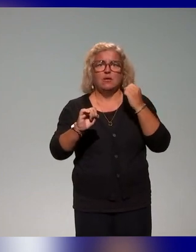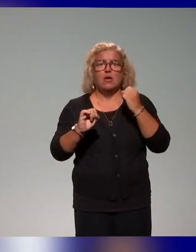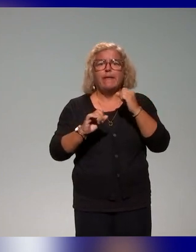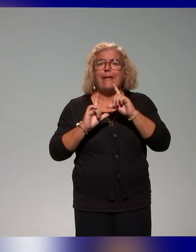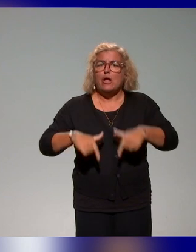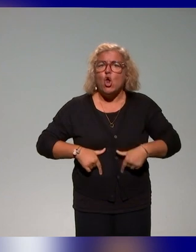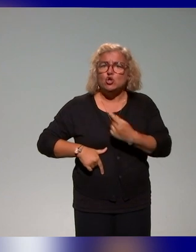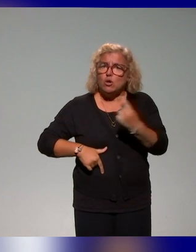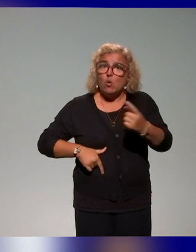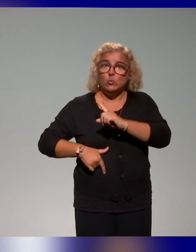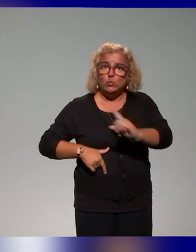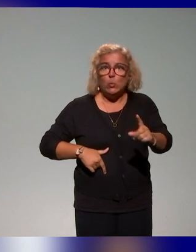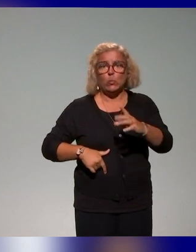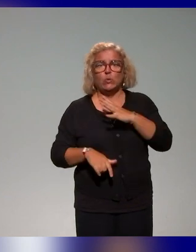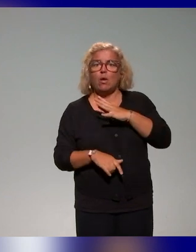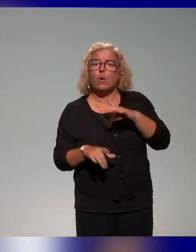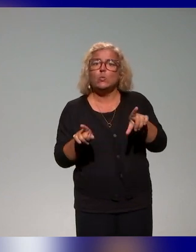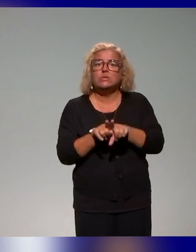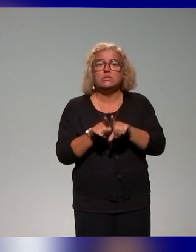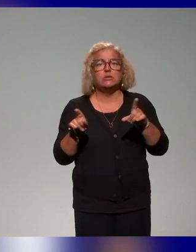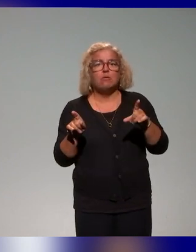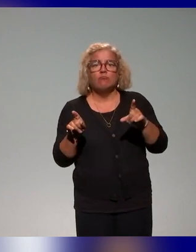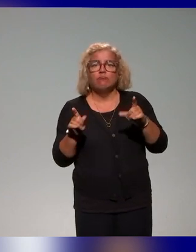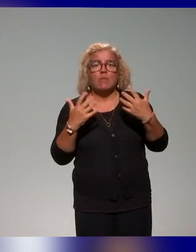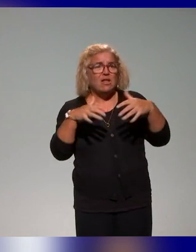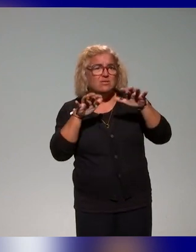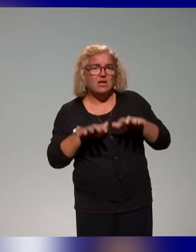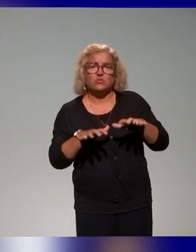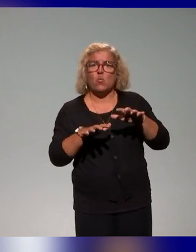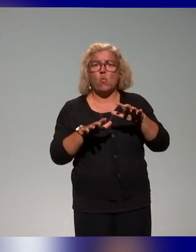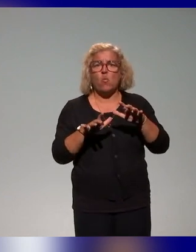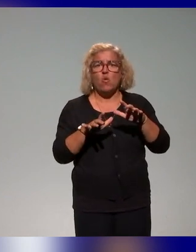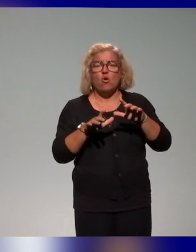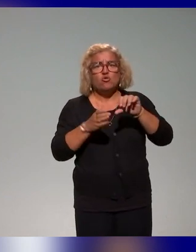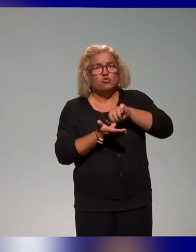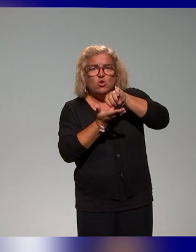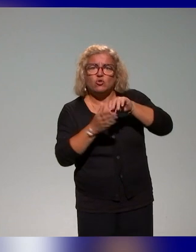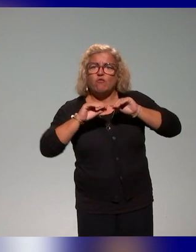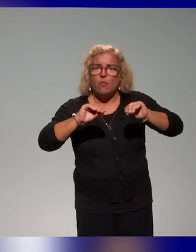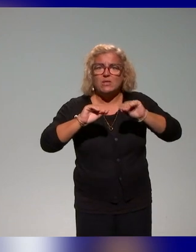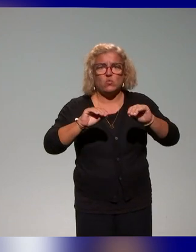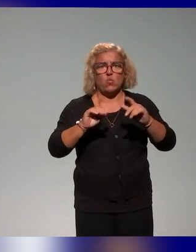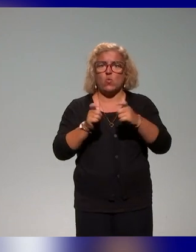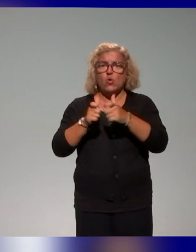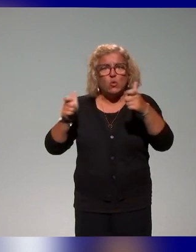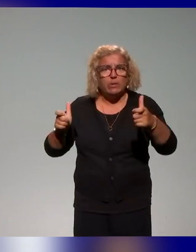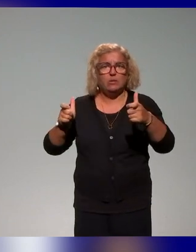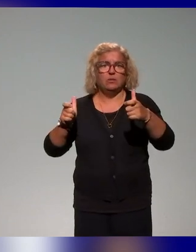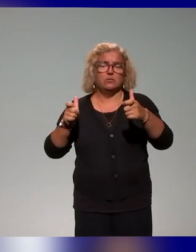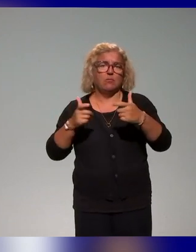il y a aussi tout ce qui est office, enfin organisme de formation, société,